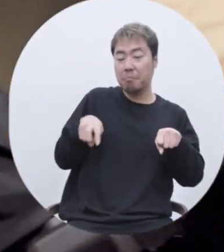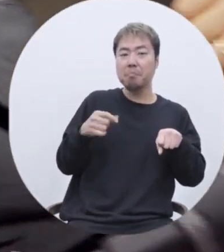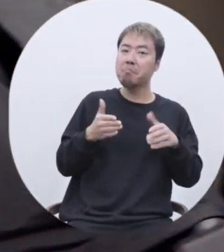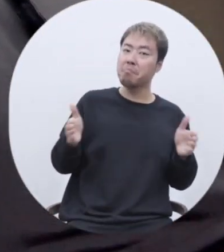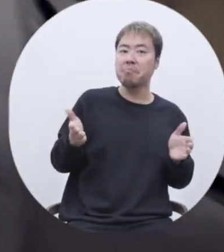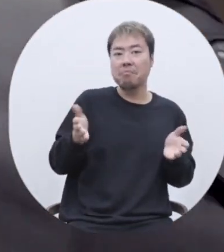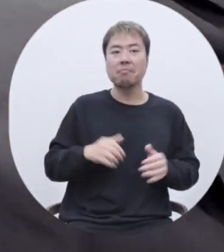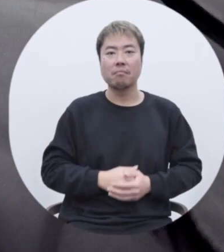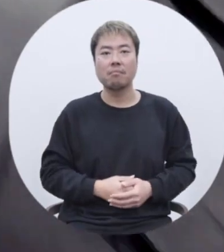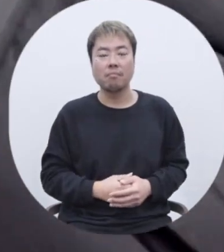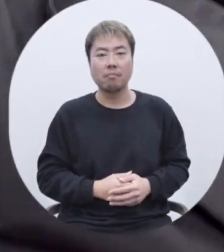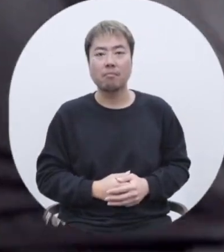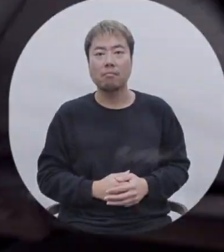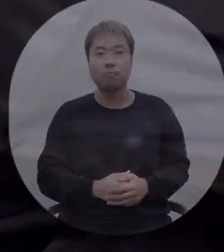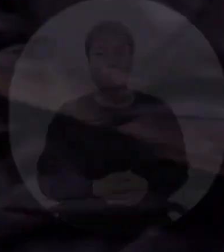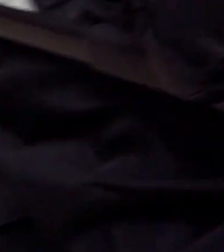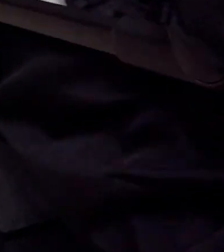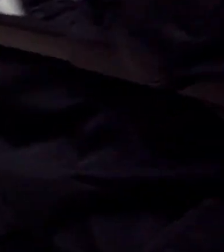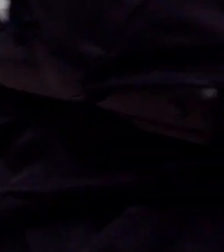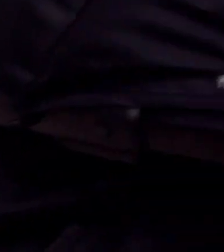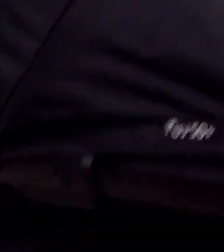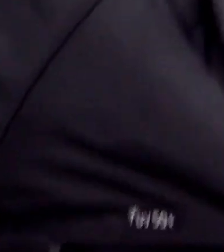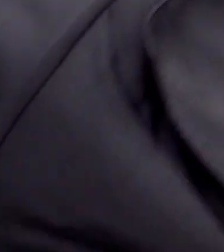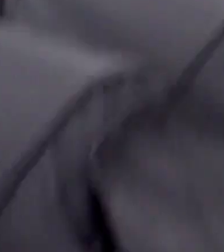제가 아닌 거 아니에요?